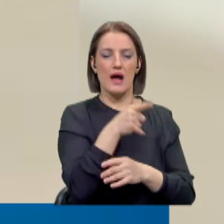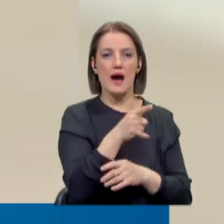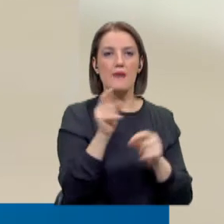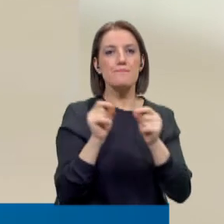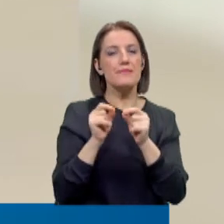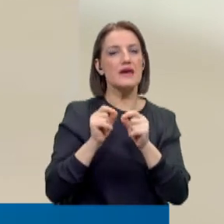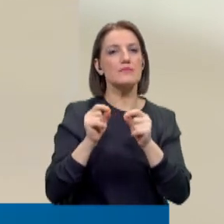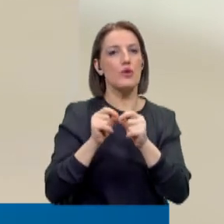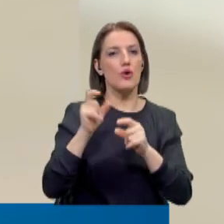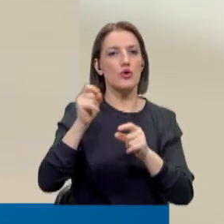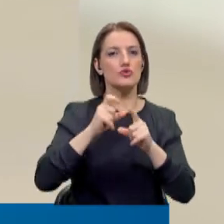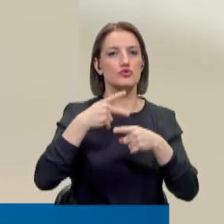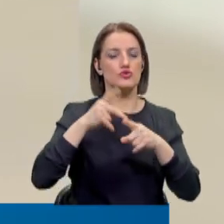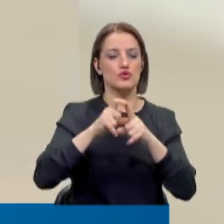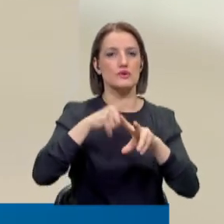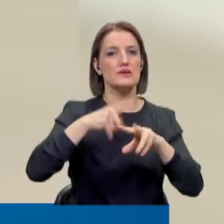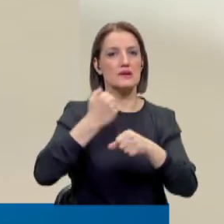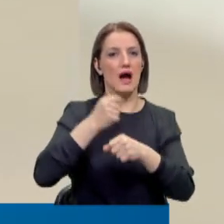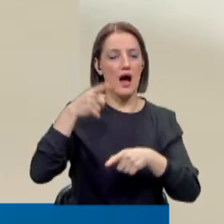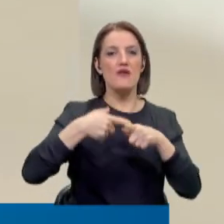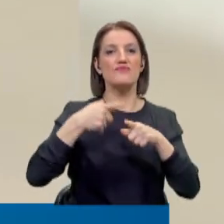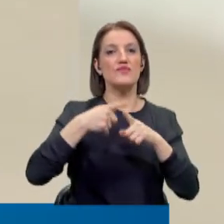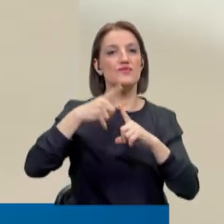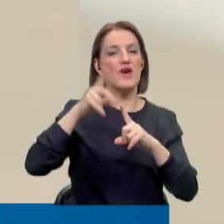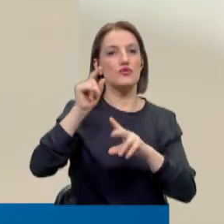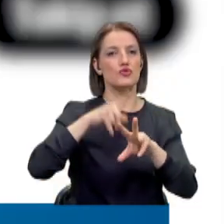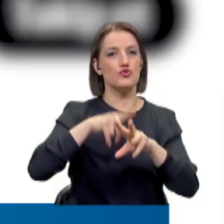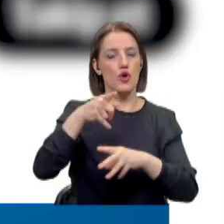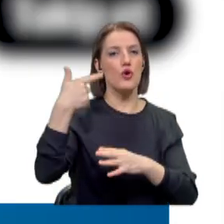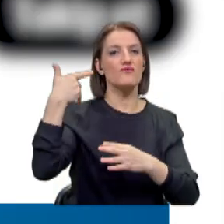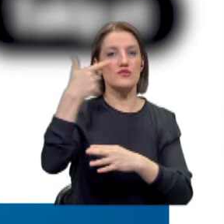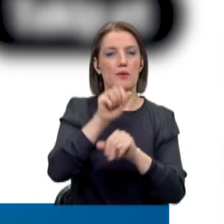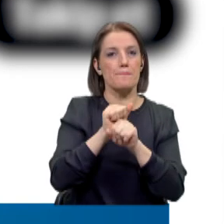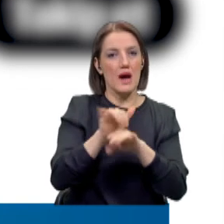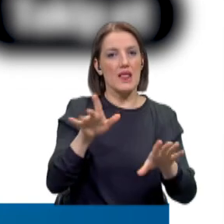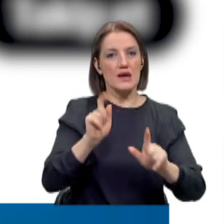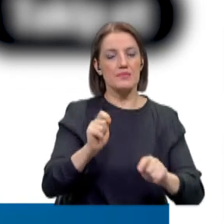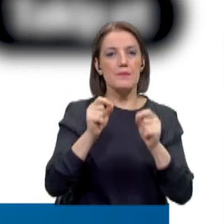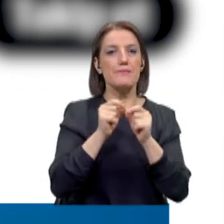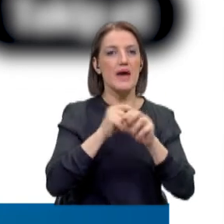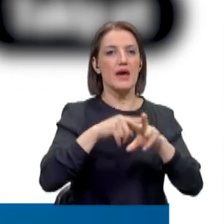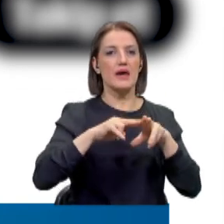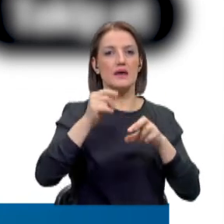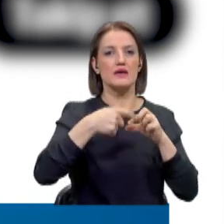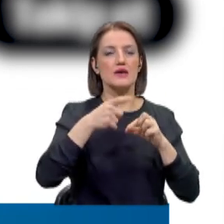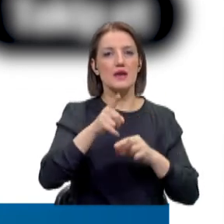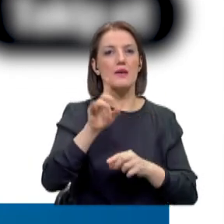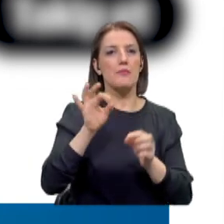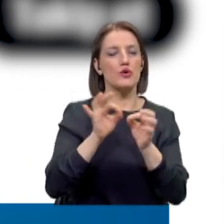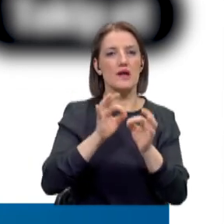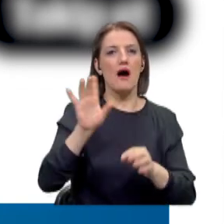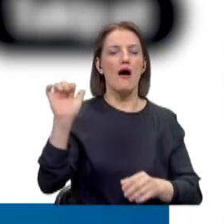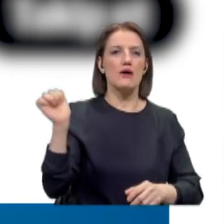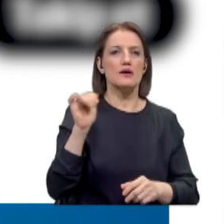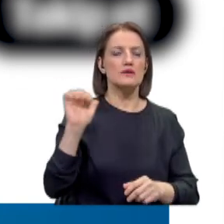2011'de mecliste O gördüğün konuşmasının videosunu paylaştı Üzerine de Bekir Bozdağ harika bir tercih